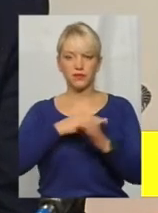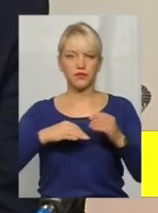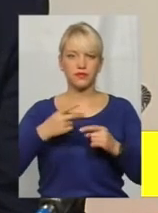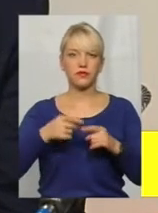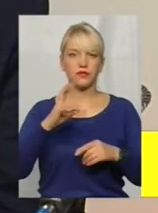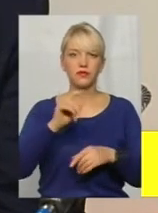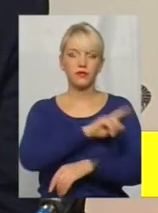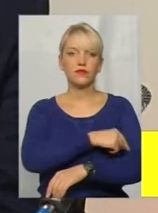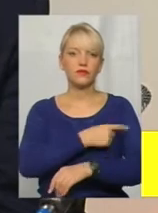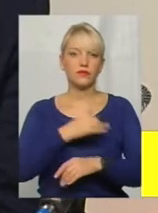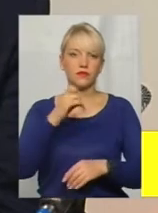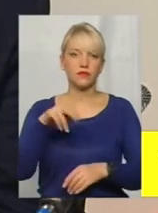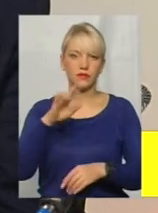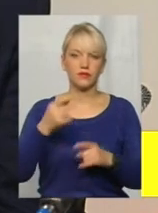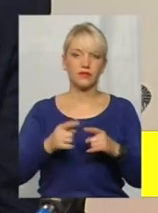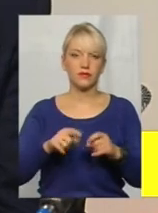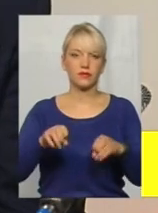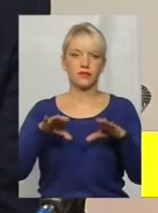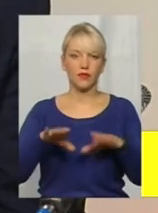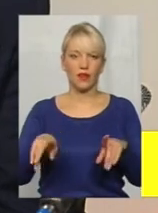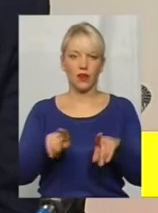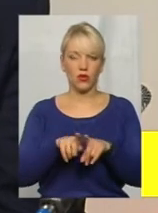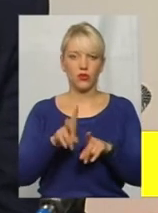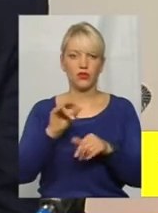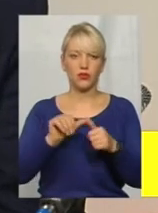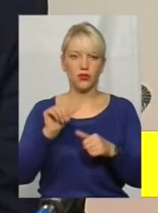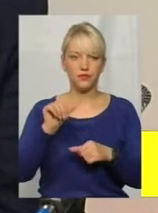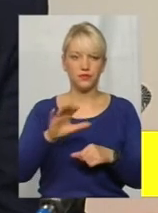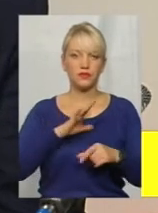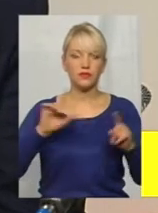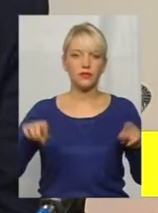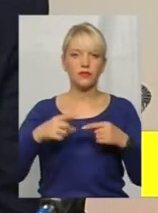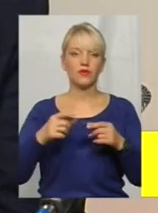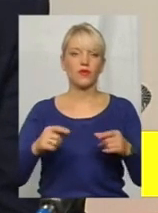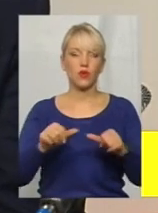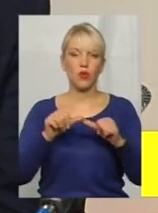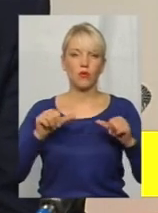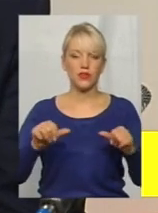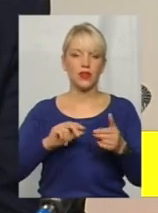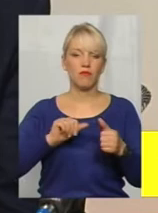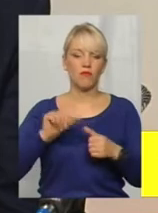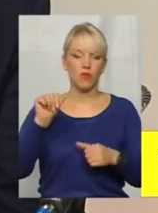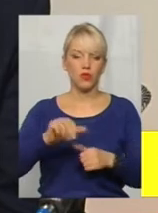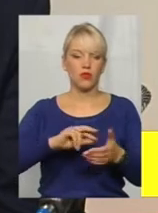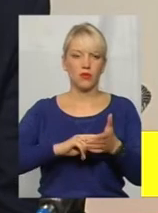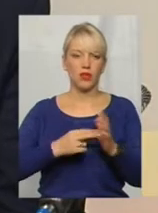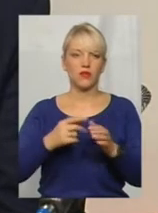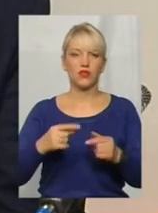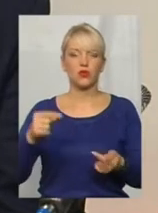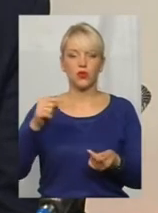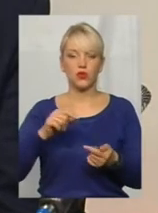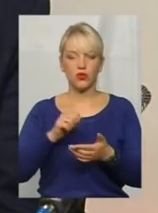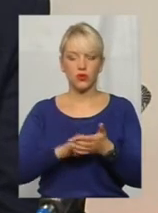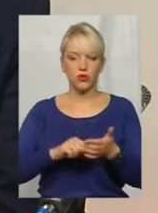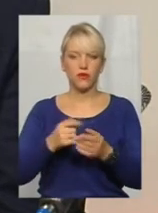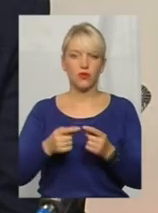і даний випадок також, але окремо вже була створена комісія позапланово стосовно цього випадку. І не тільки